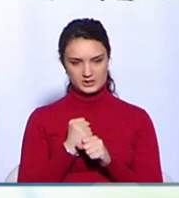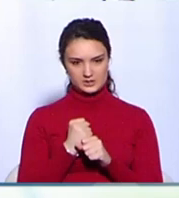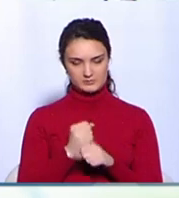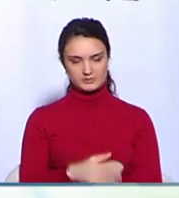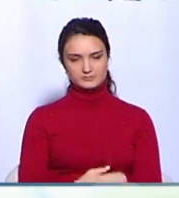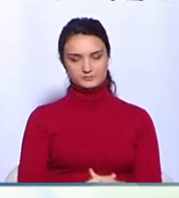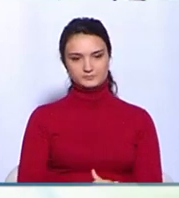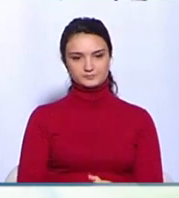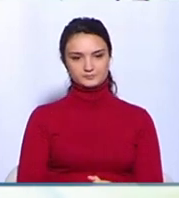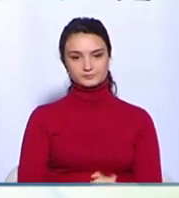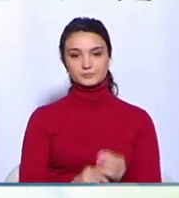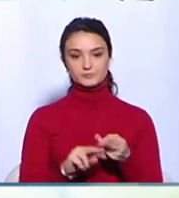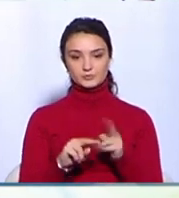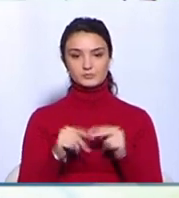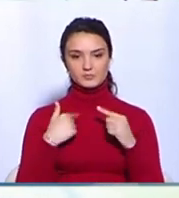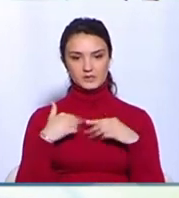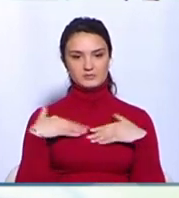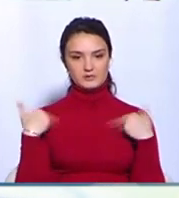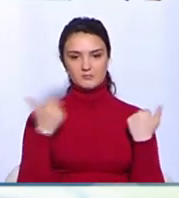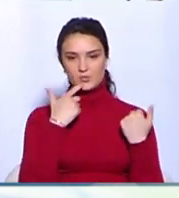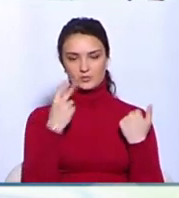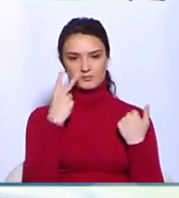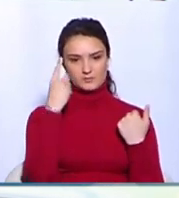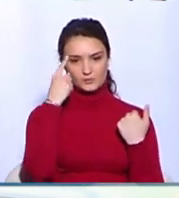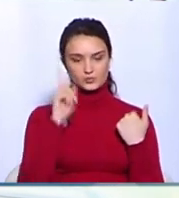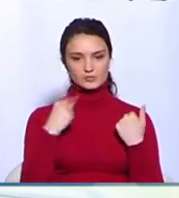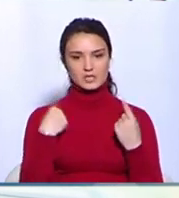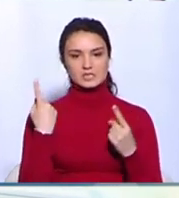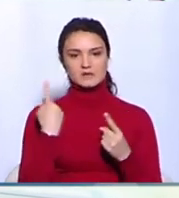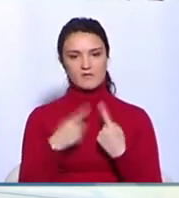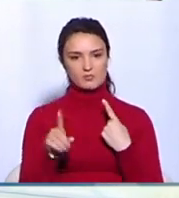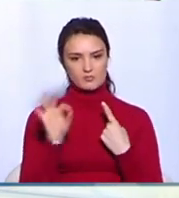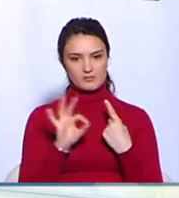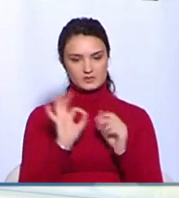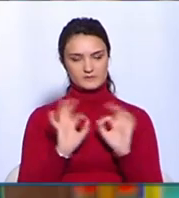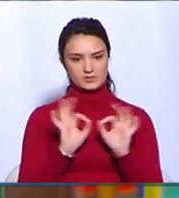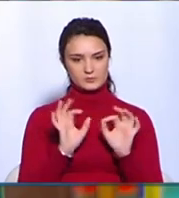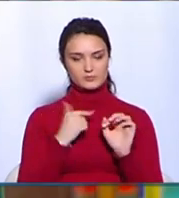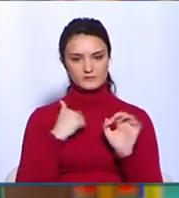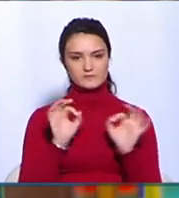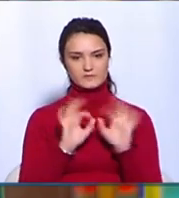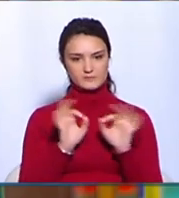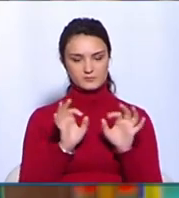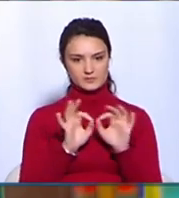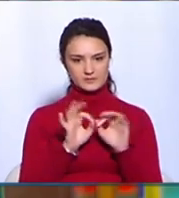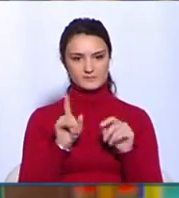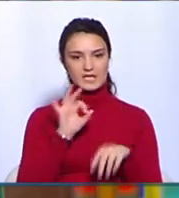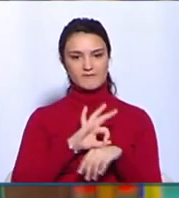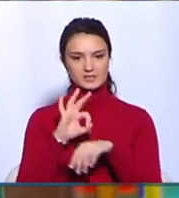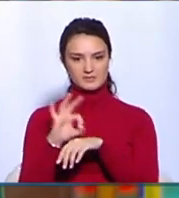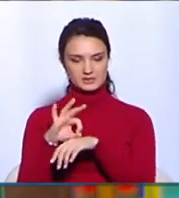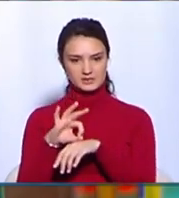გვიკვეთავს. ამიტომ მე არ მინდა მაყურებელმა იფიქროს, რომ განსხვავებულობაზე ვსაუბრობთ. ჩვენ ვსაუბრობთ